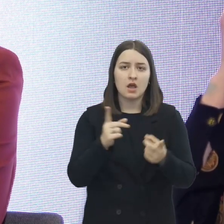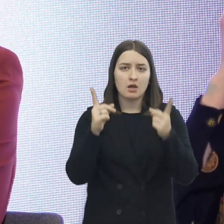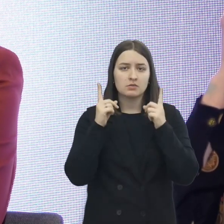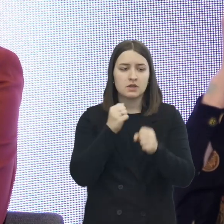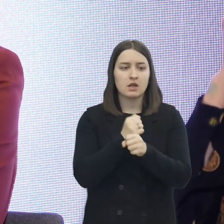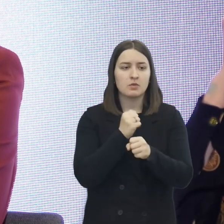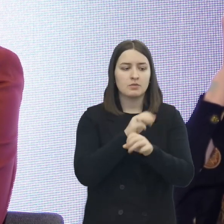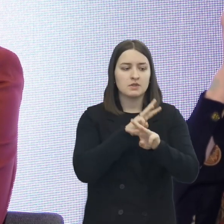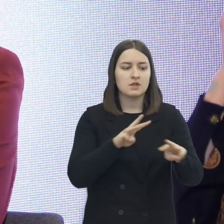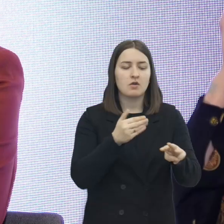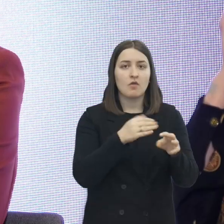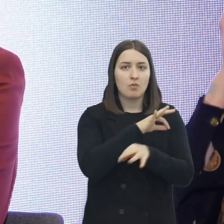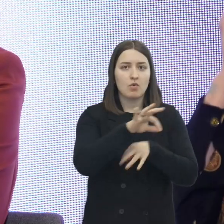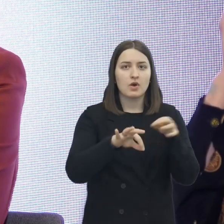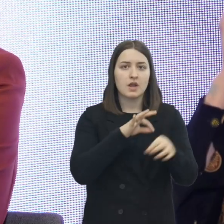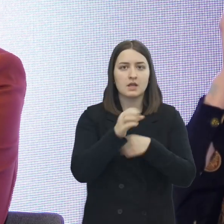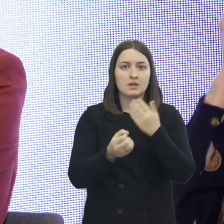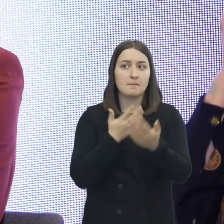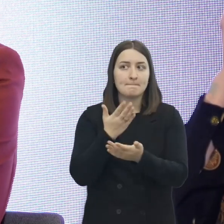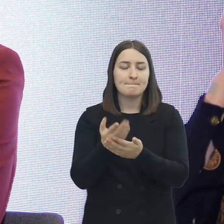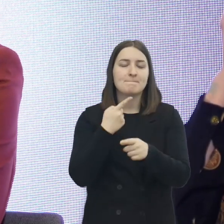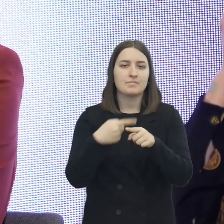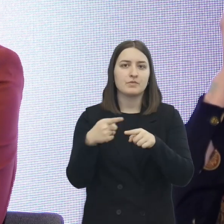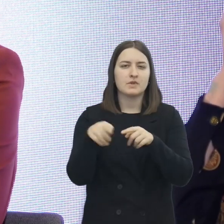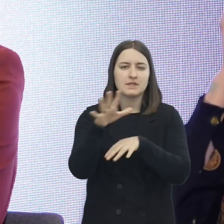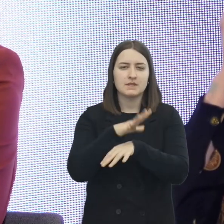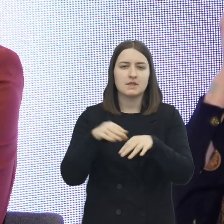kuris turėtų greitų metų pasiekti Seimą.